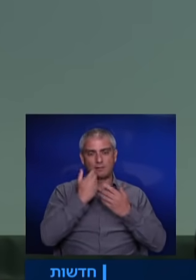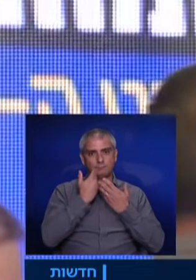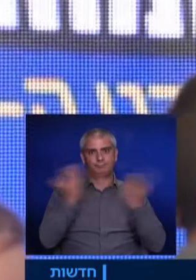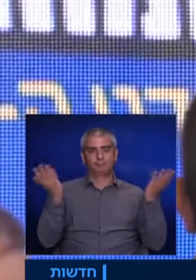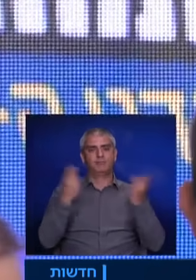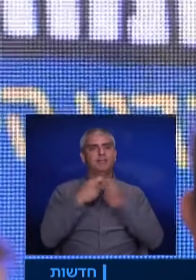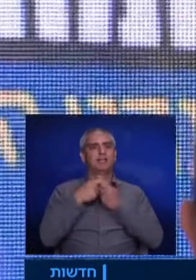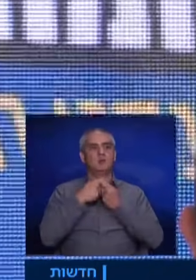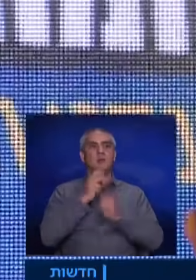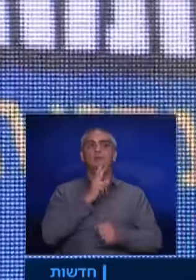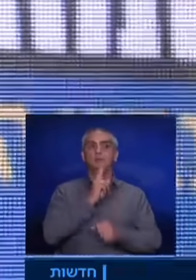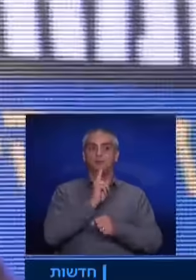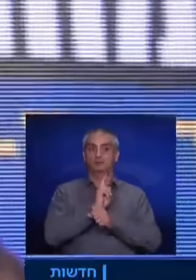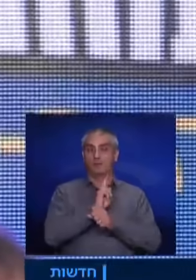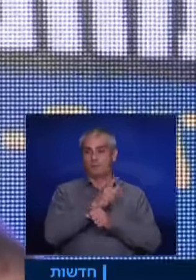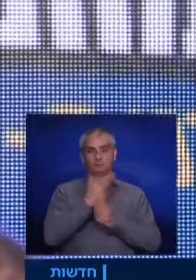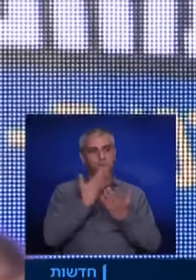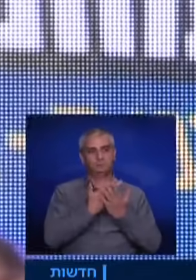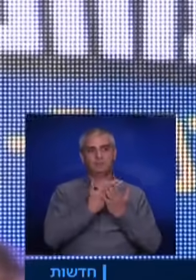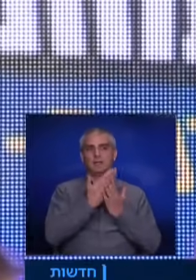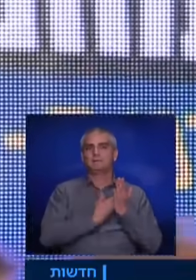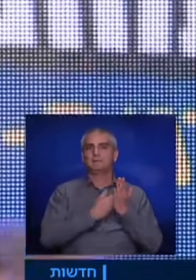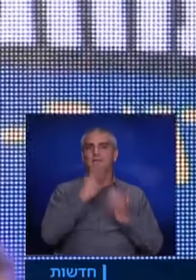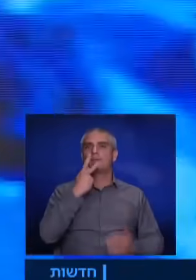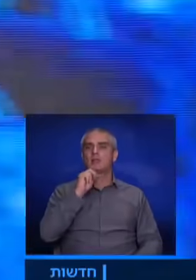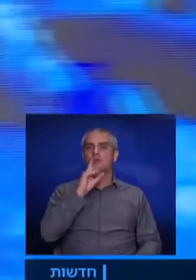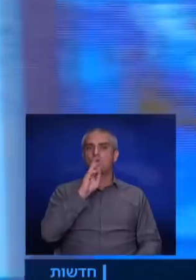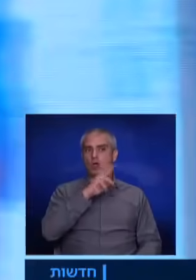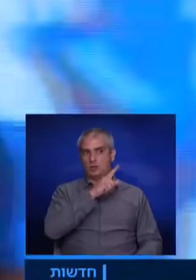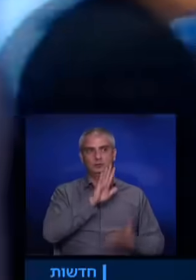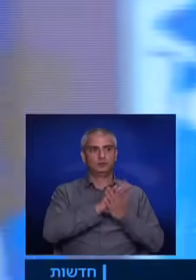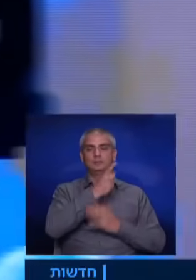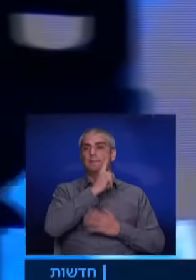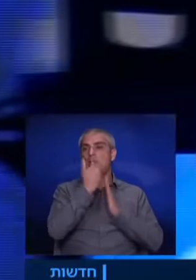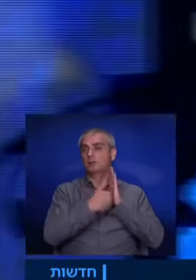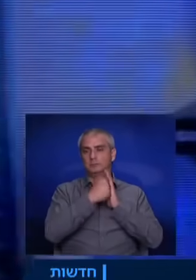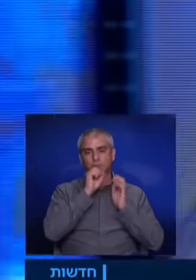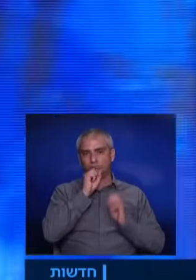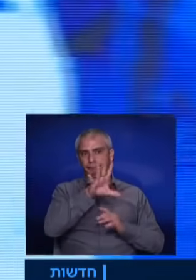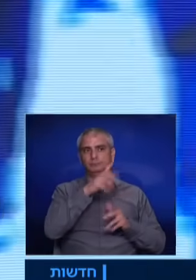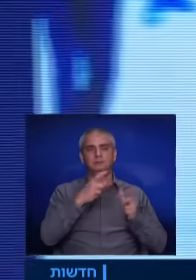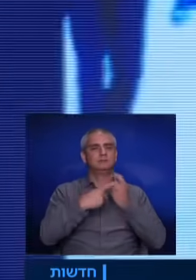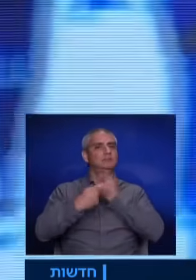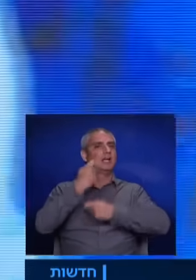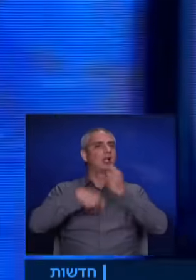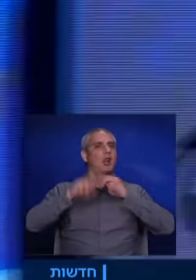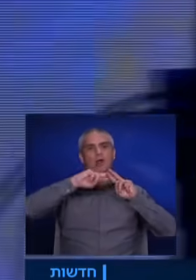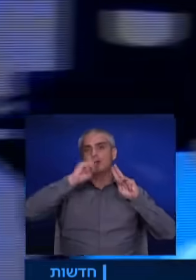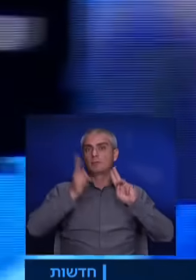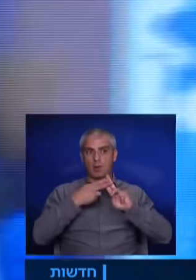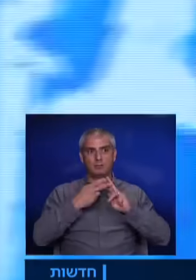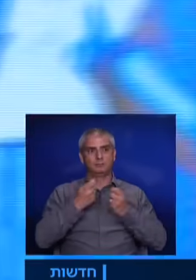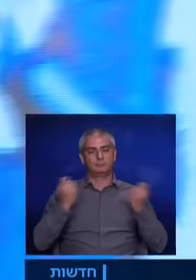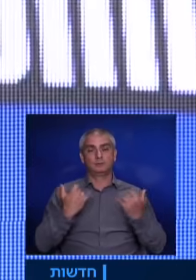ארגון שומרים שמבוסס על מסמכי פנדורה, 12 מיליון מסמכים שדלפו מסוכנויות כלכליות